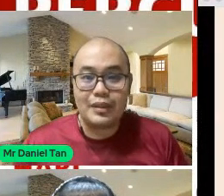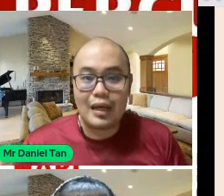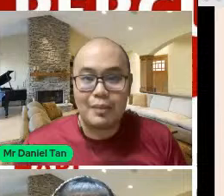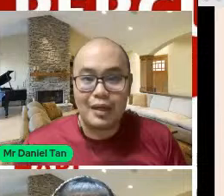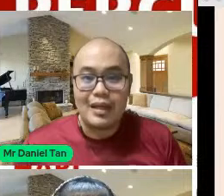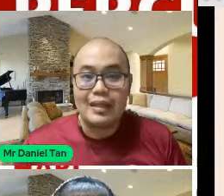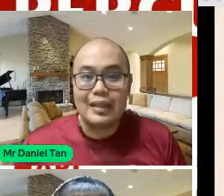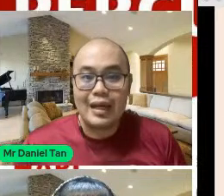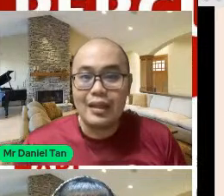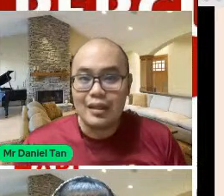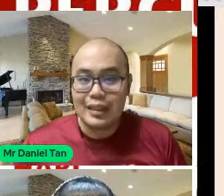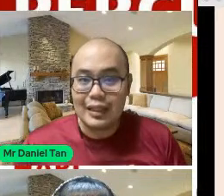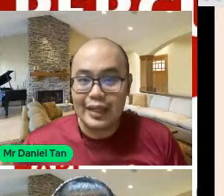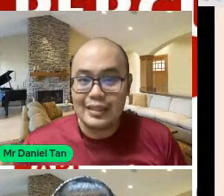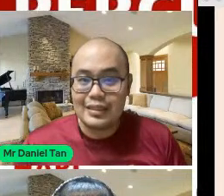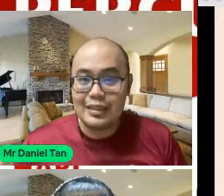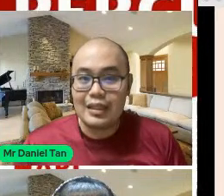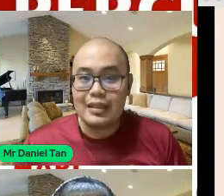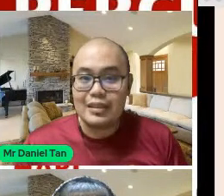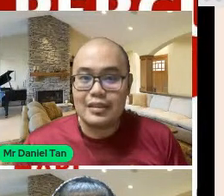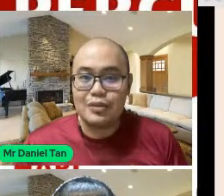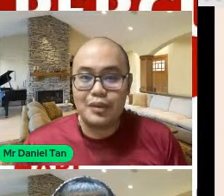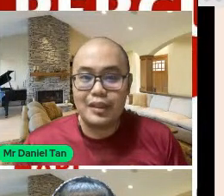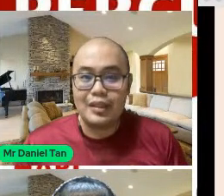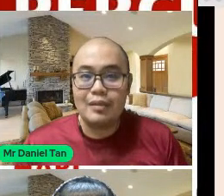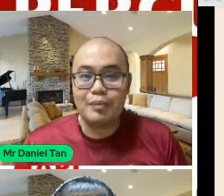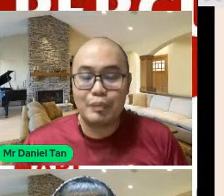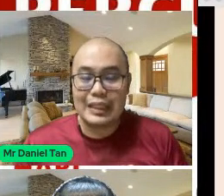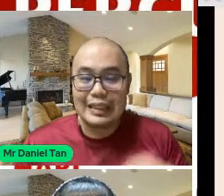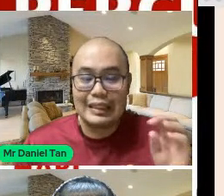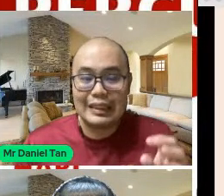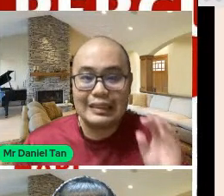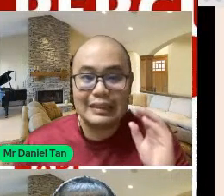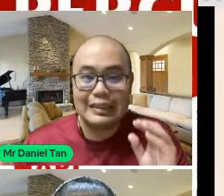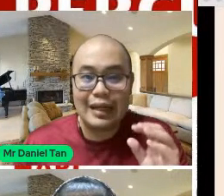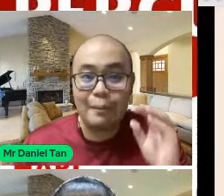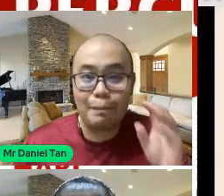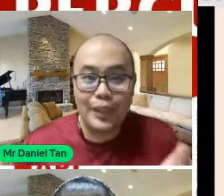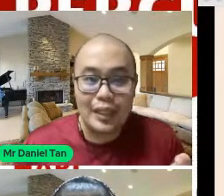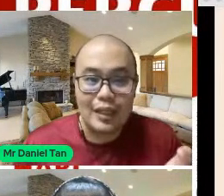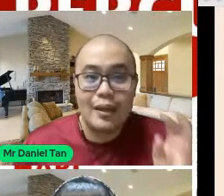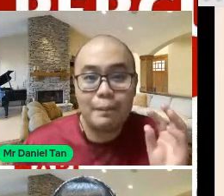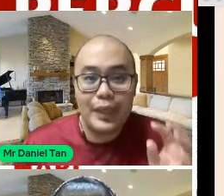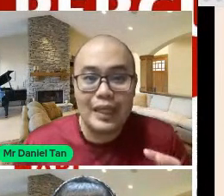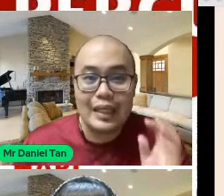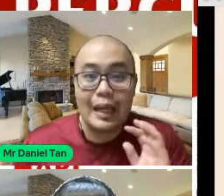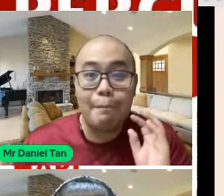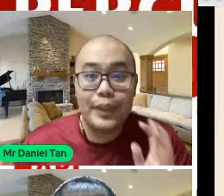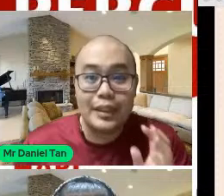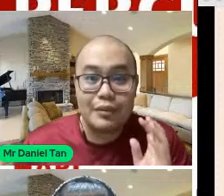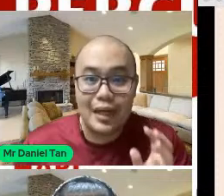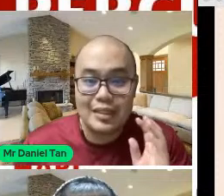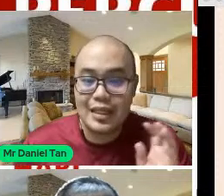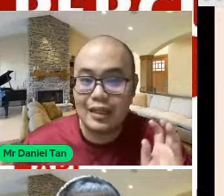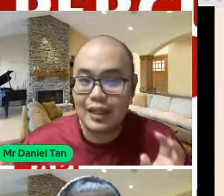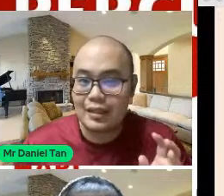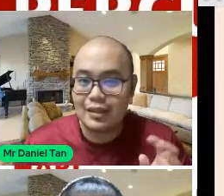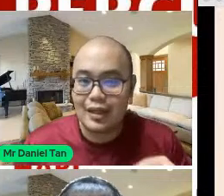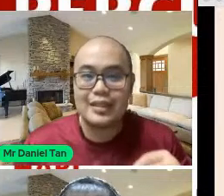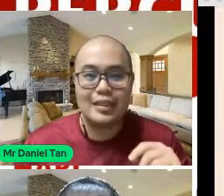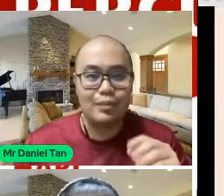cerita pertama dan nilai disini juga ingin menekankan tentang Hip Iyalah